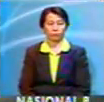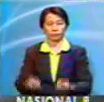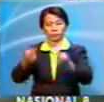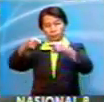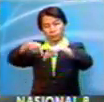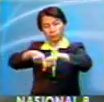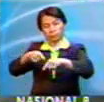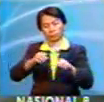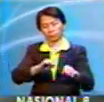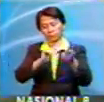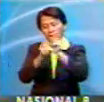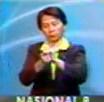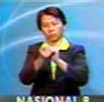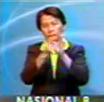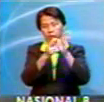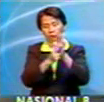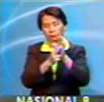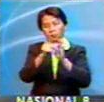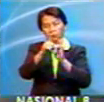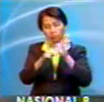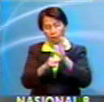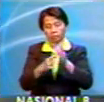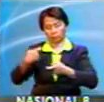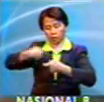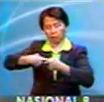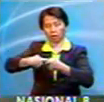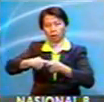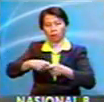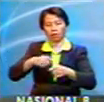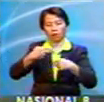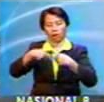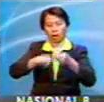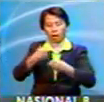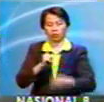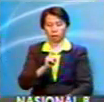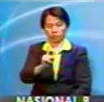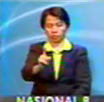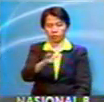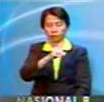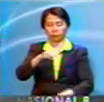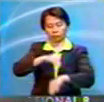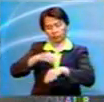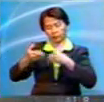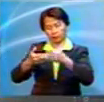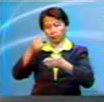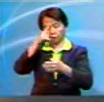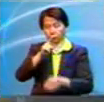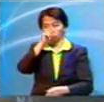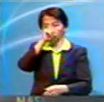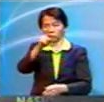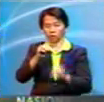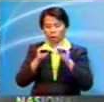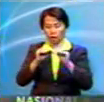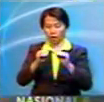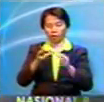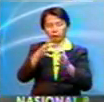UMNO akan meminda fasal 3 perlembagaannya berkaitan hal ehwal agama Islam dalam masa terdekat bagi memastikan